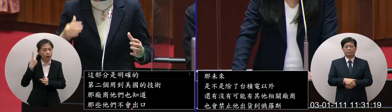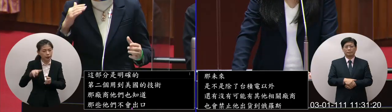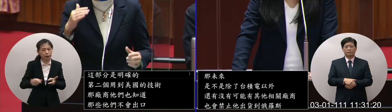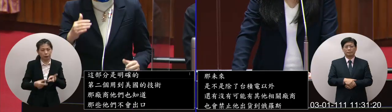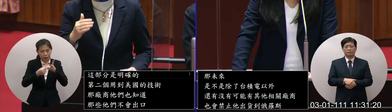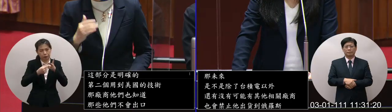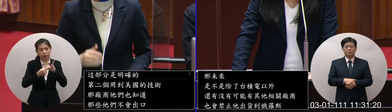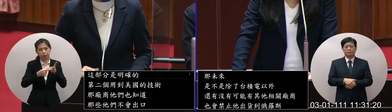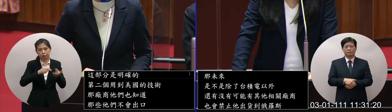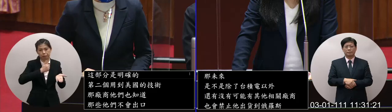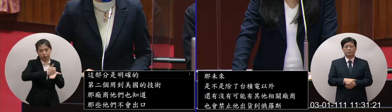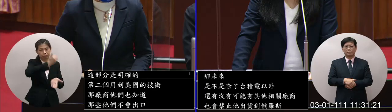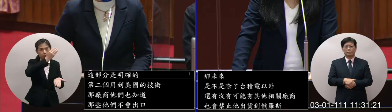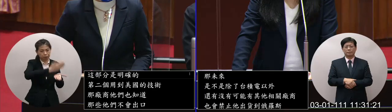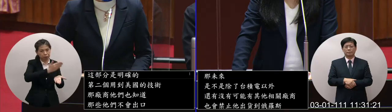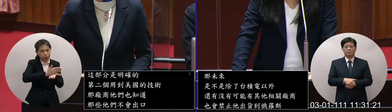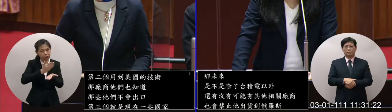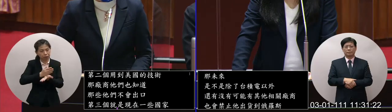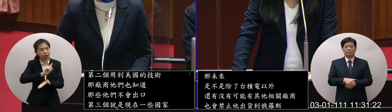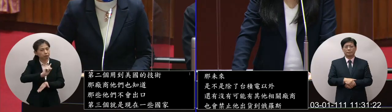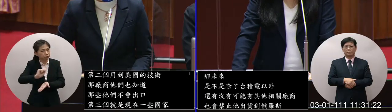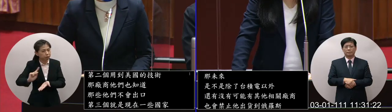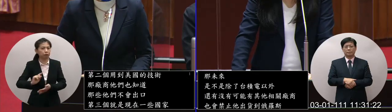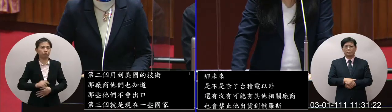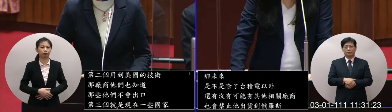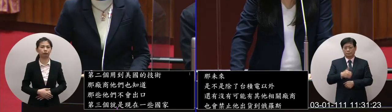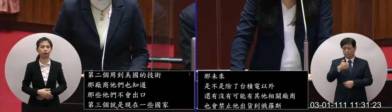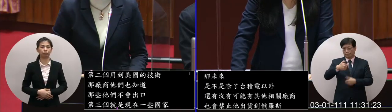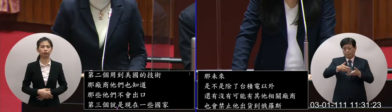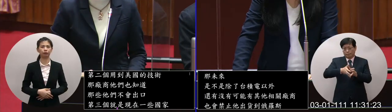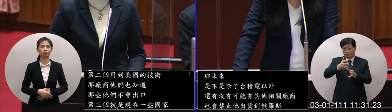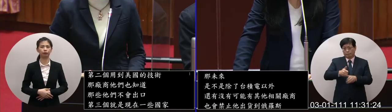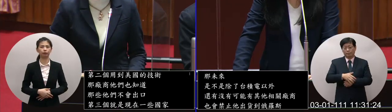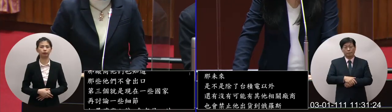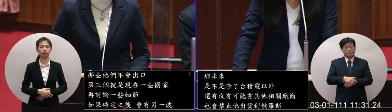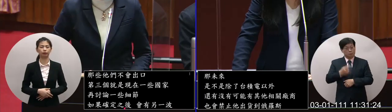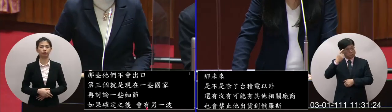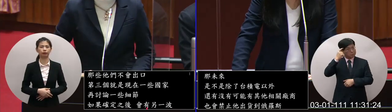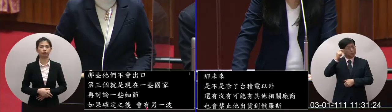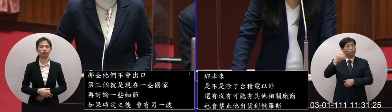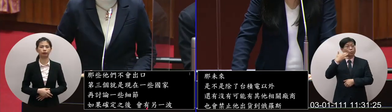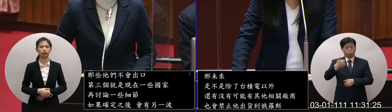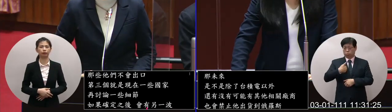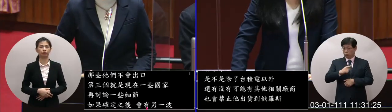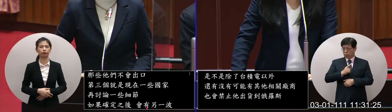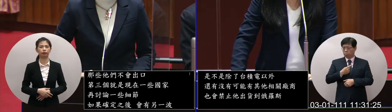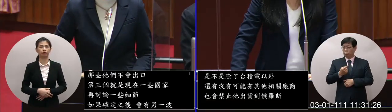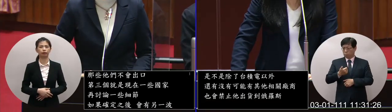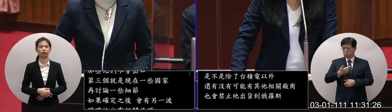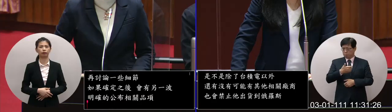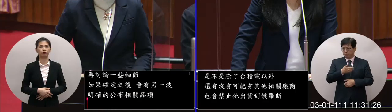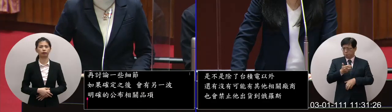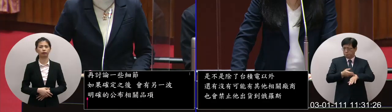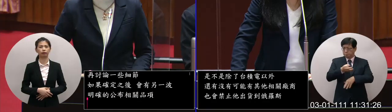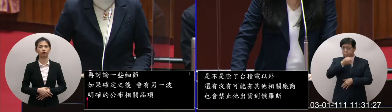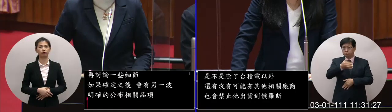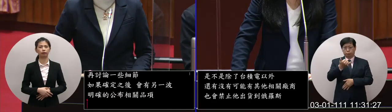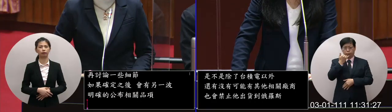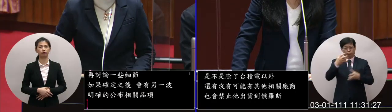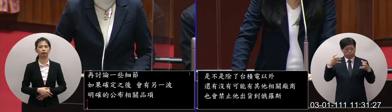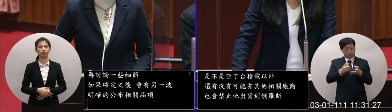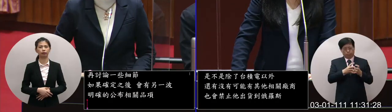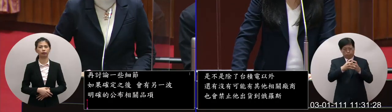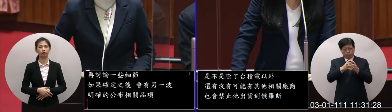一波的，会明确的公布相关的品项。 谢谢部长。我想在我们有能力来跟大家一起进行这相关制